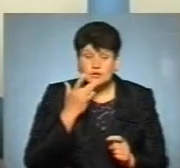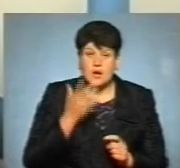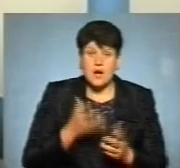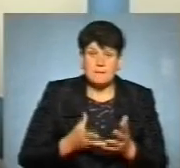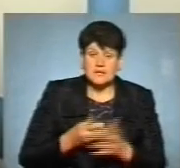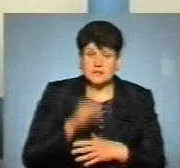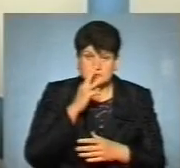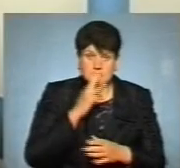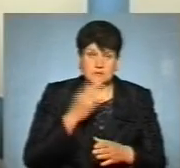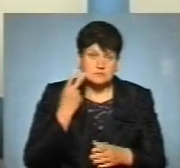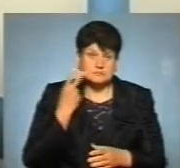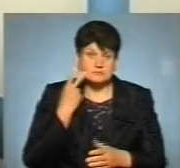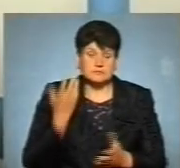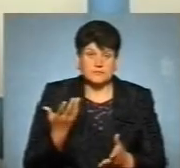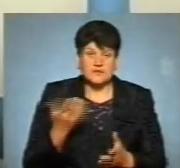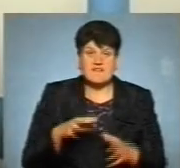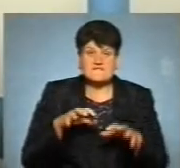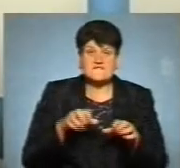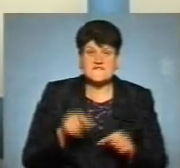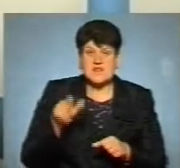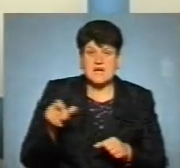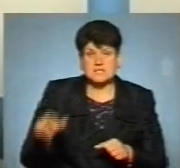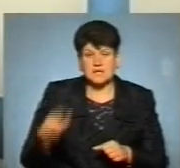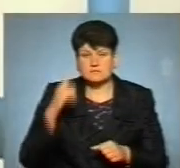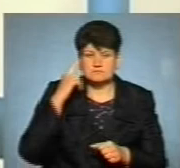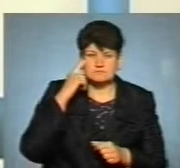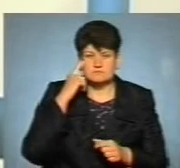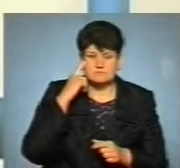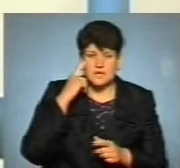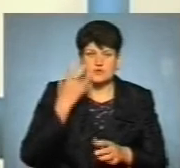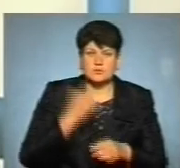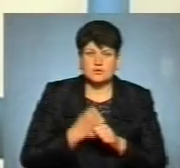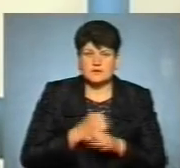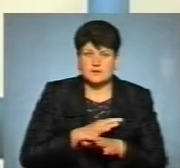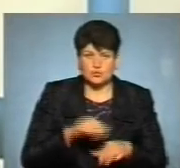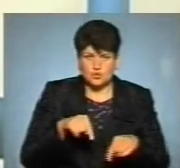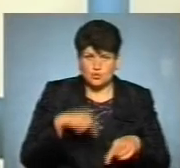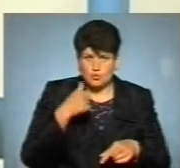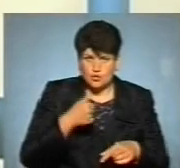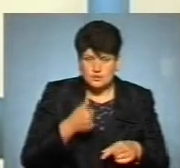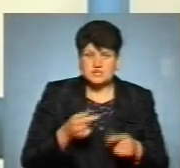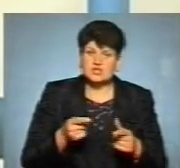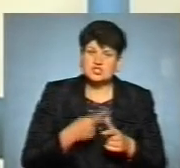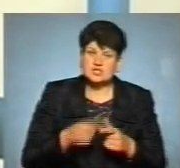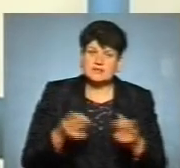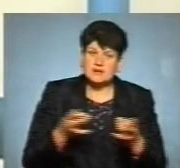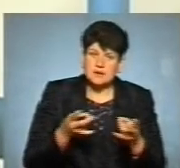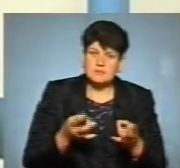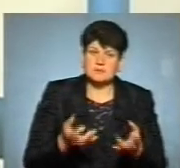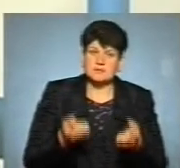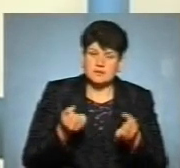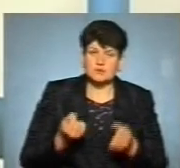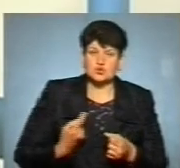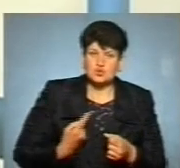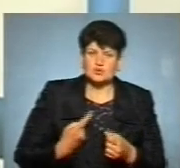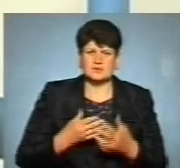кожен рік. І вже деякі власники просто задумуються, якщо вони не функціонуватимуть цього року? Чи варто платити, утримувати там сторожів, все